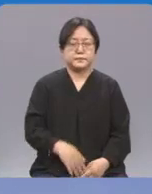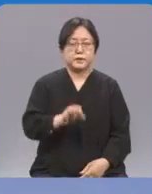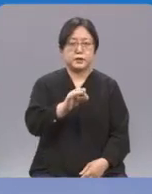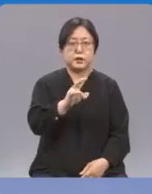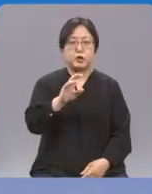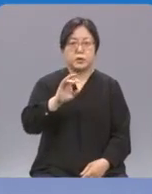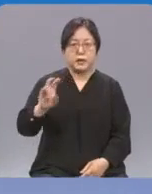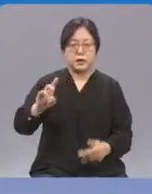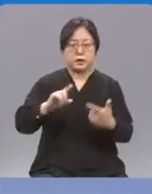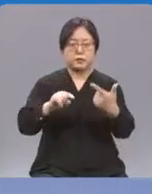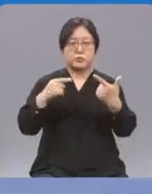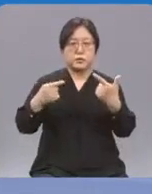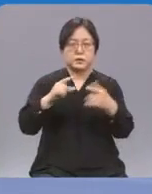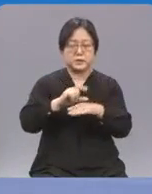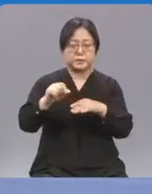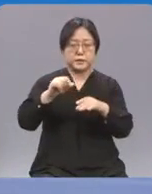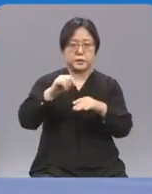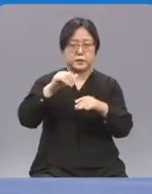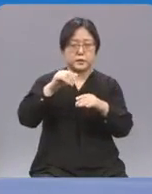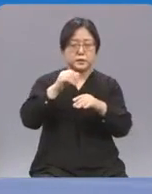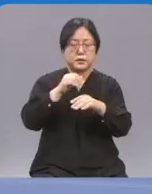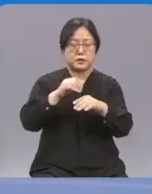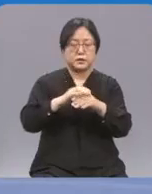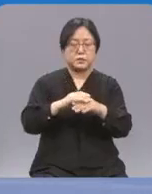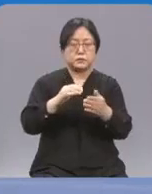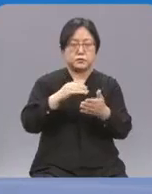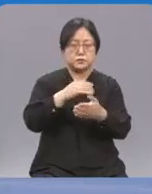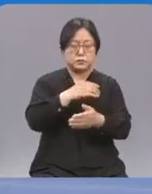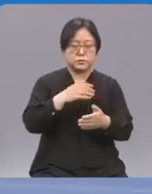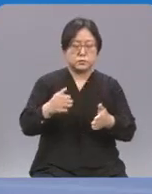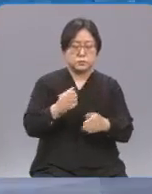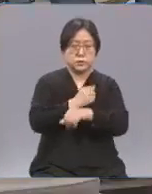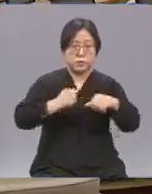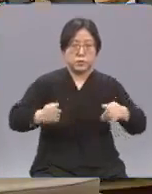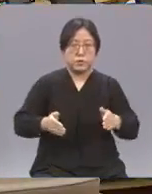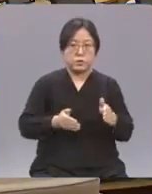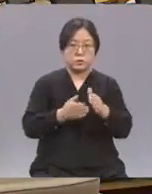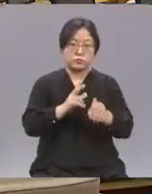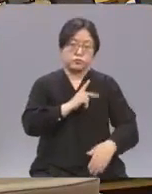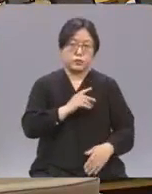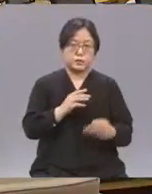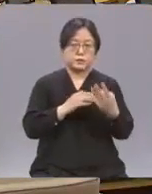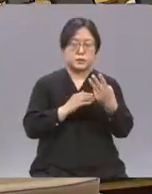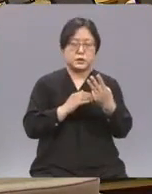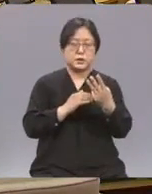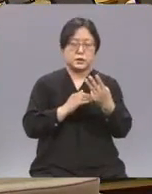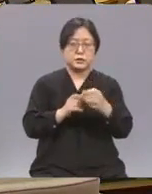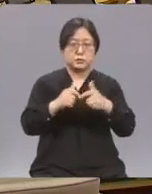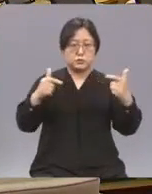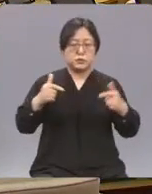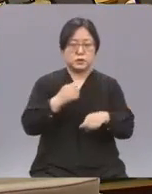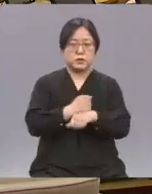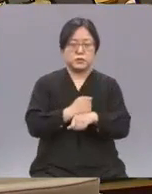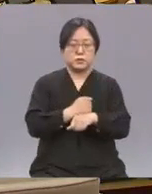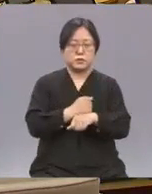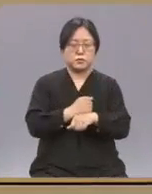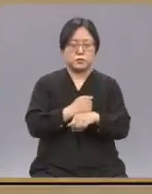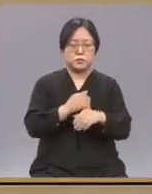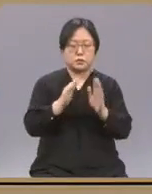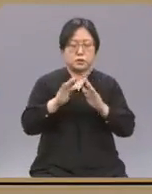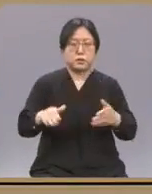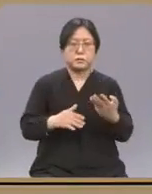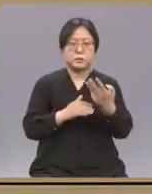여야가 6.1 지방선거 광역의원 증언을 합의함에 따라서 전남에서는 도의원 3명이 늘고 광주는 현행대로